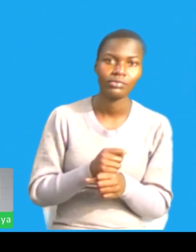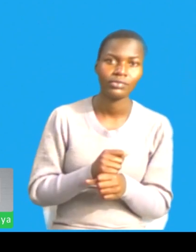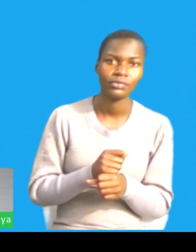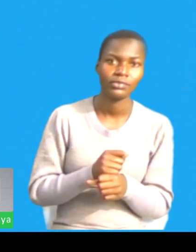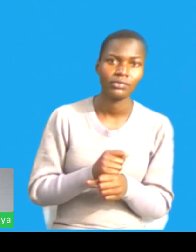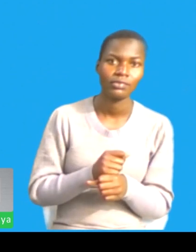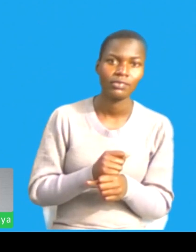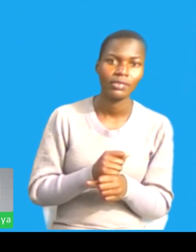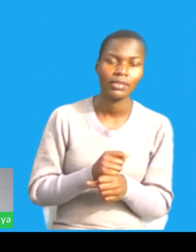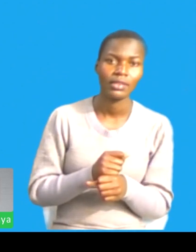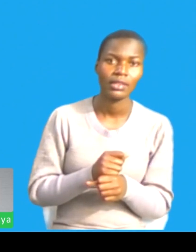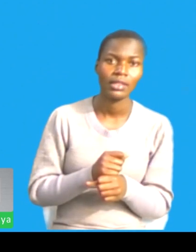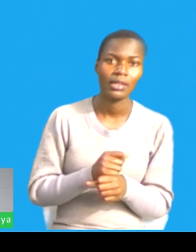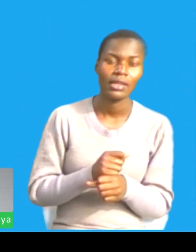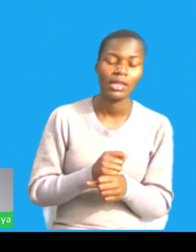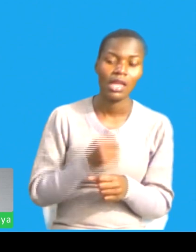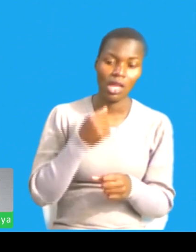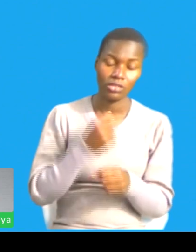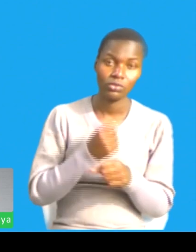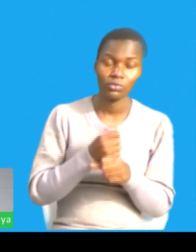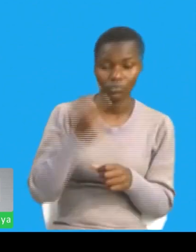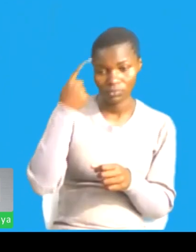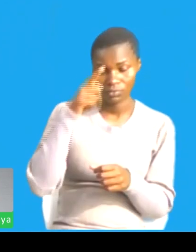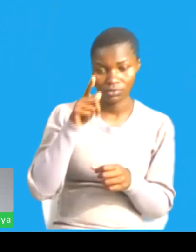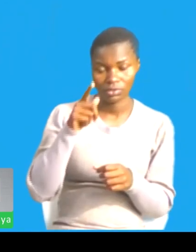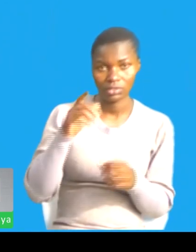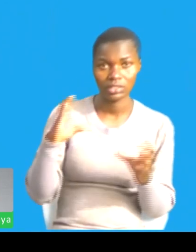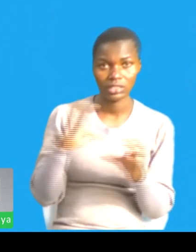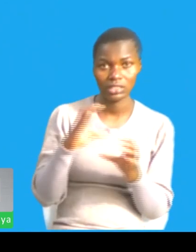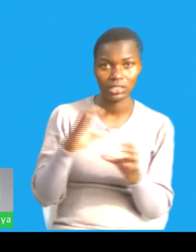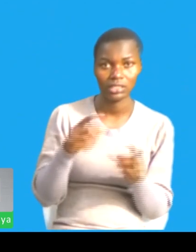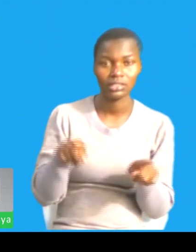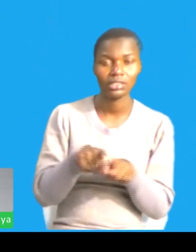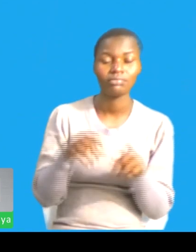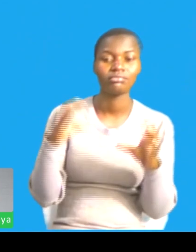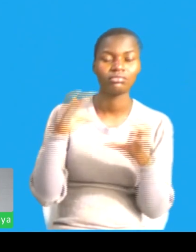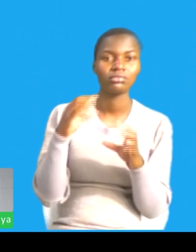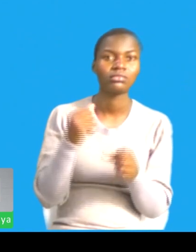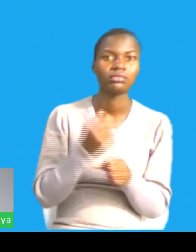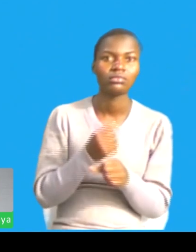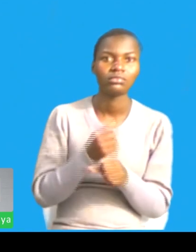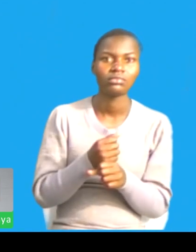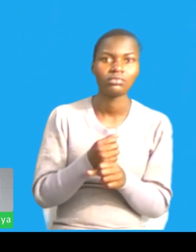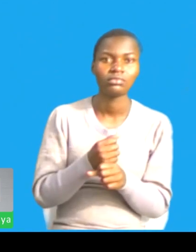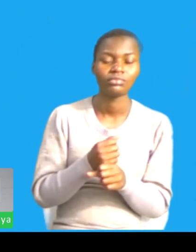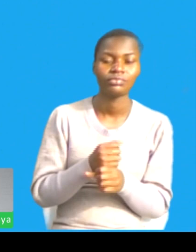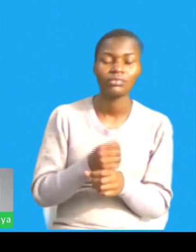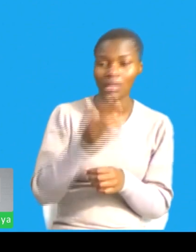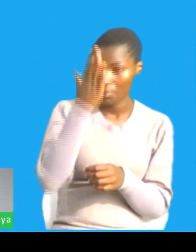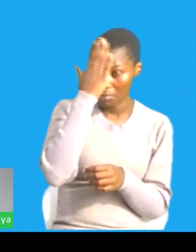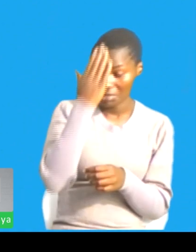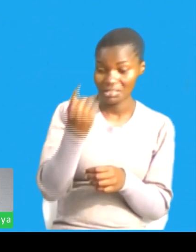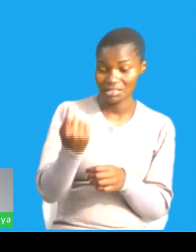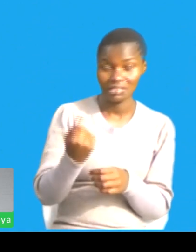nitakuwa na benefit fulani. Fanyia wananchi na wananchi watakufanyia. That is what we believe. Monday is coming. There'll